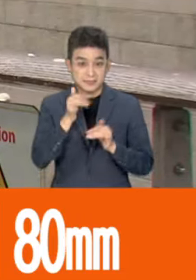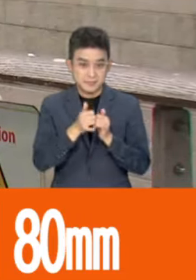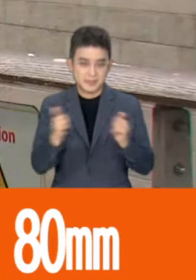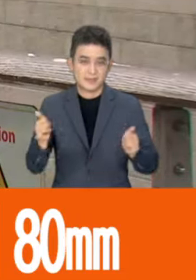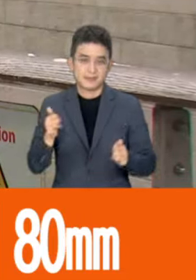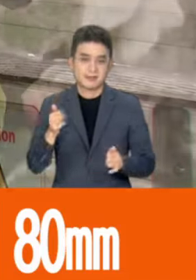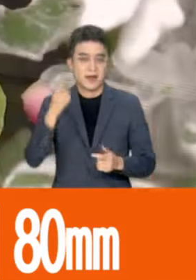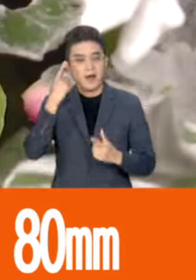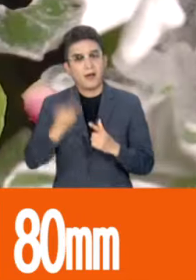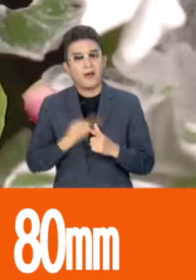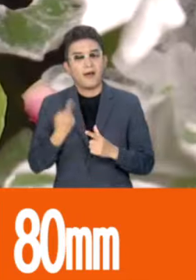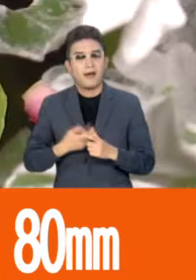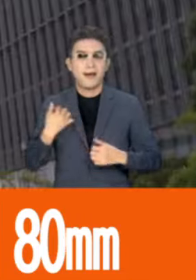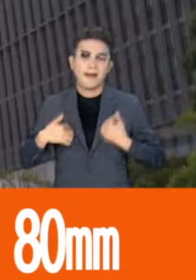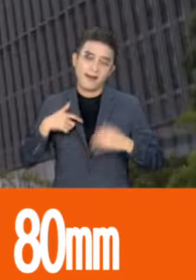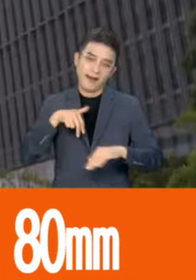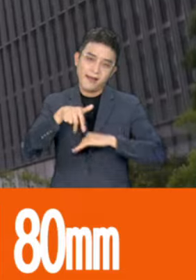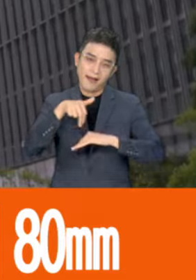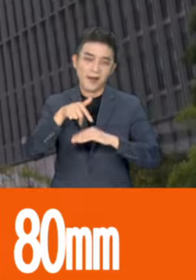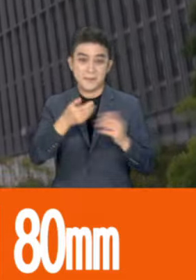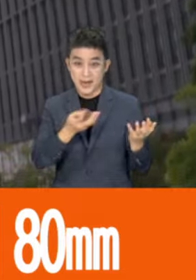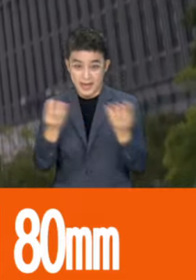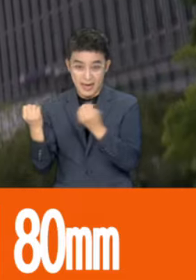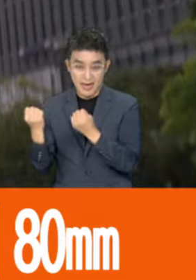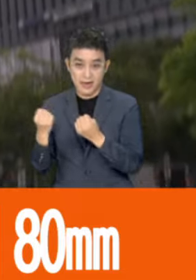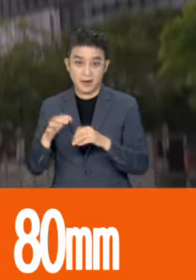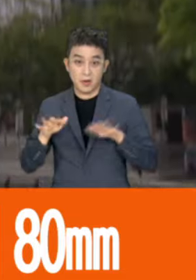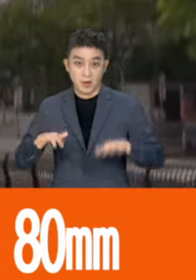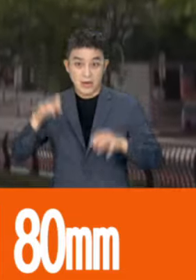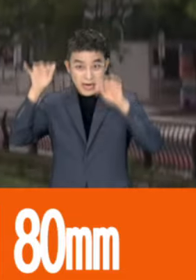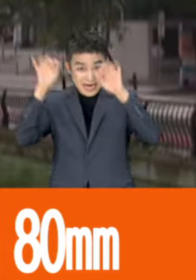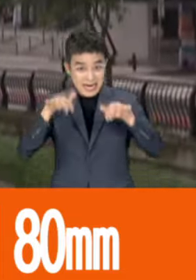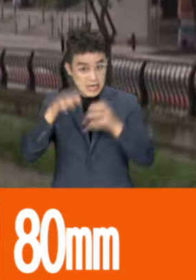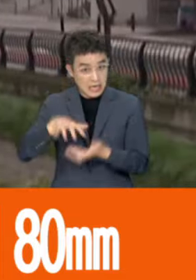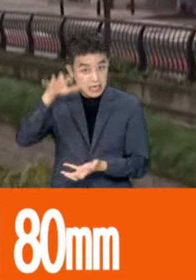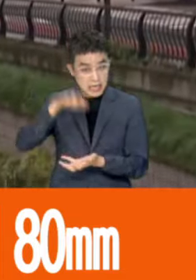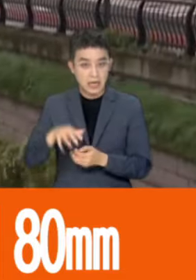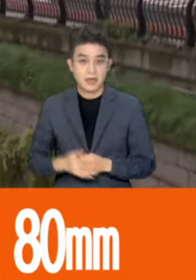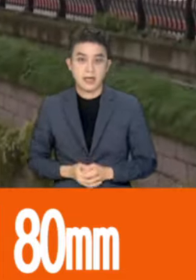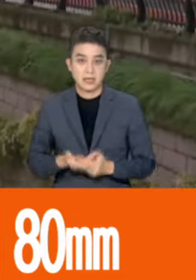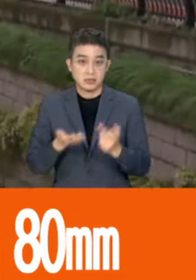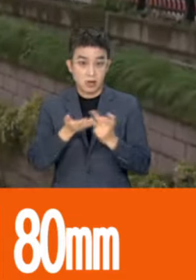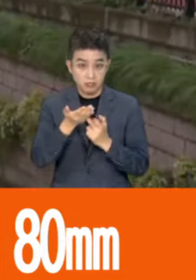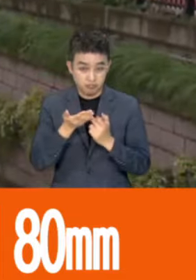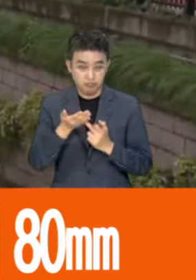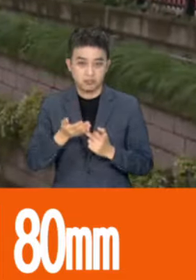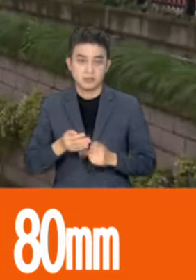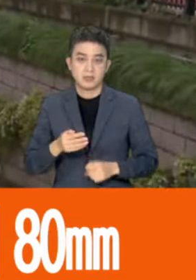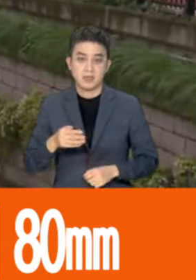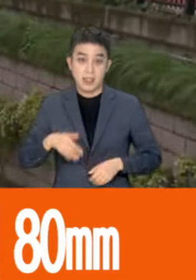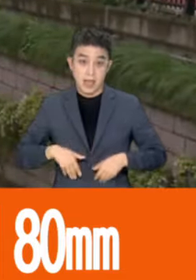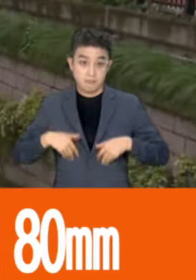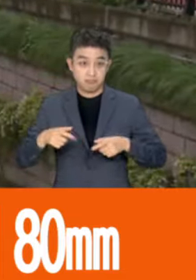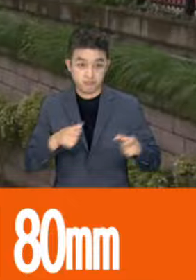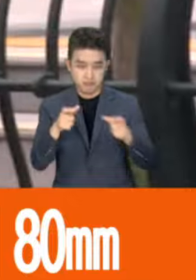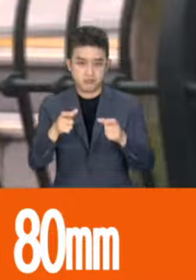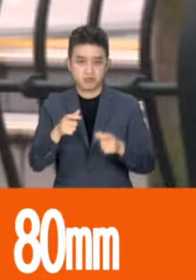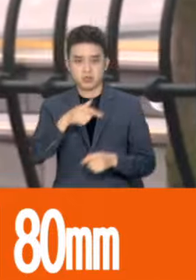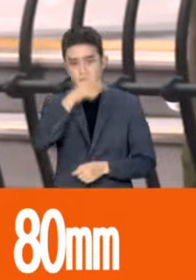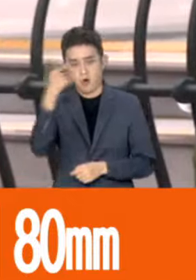여유로운 시민분들을 보실 수 있습니다. 오늘까지 예상되는 강수량은 제주도는 오늘 오전에, 남부지방은 저녁에 비가